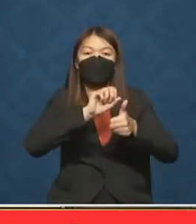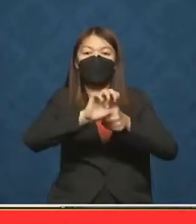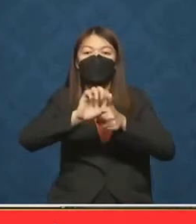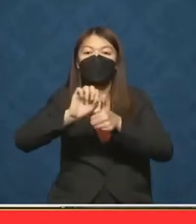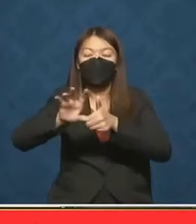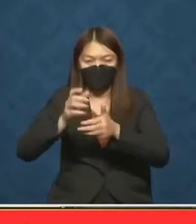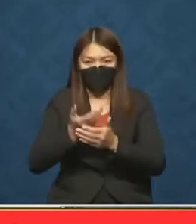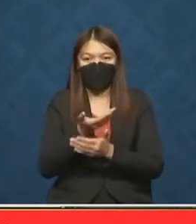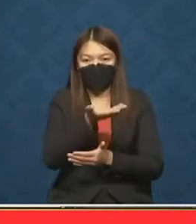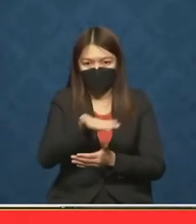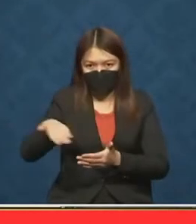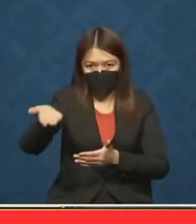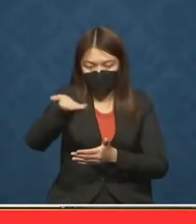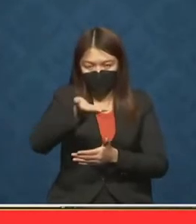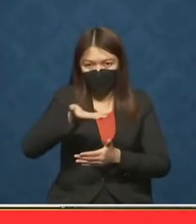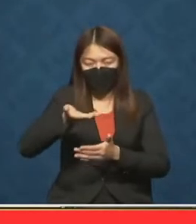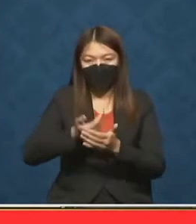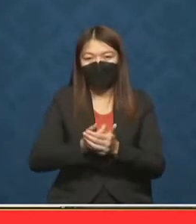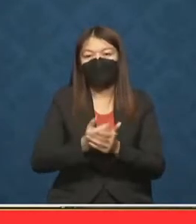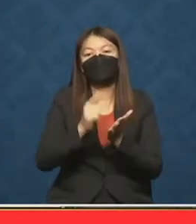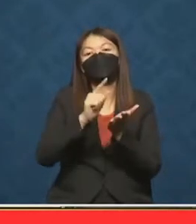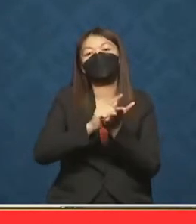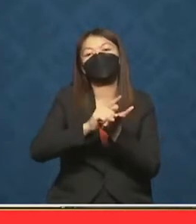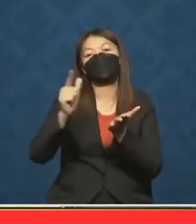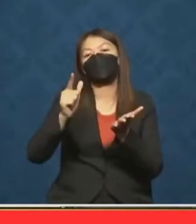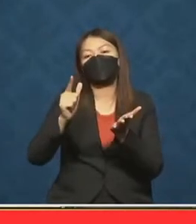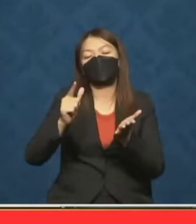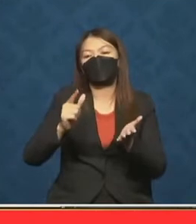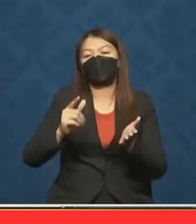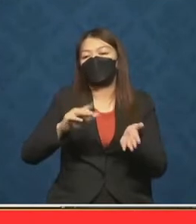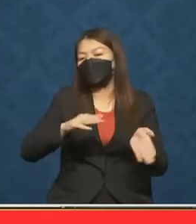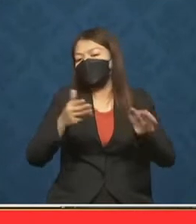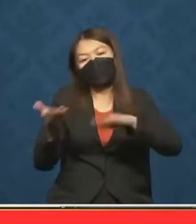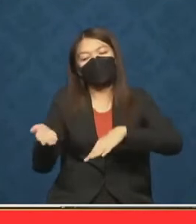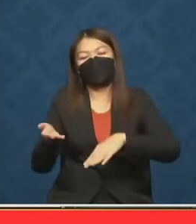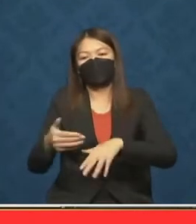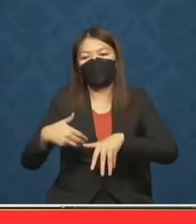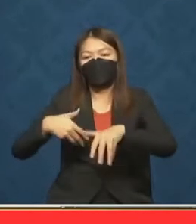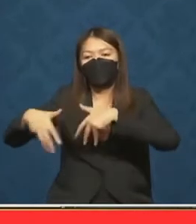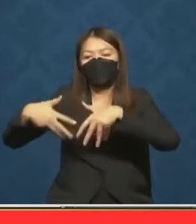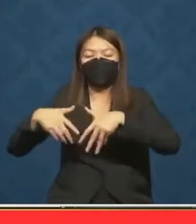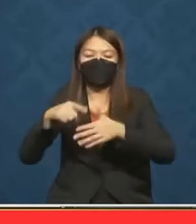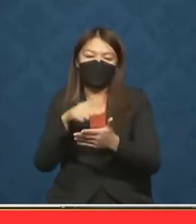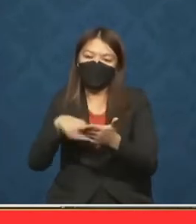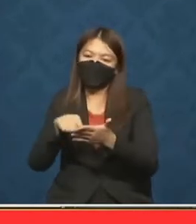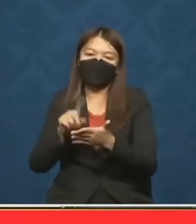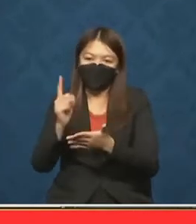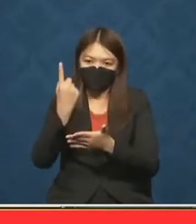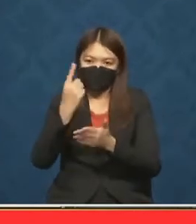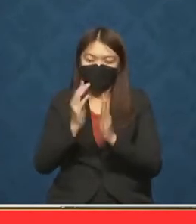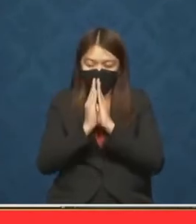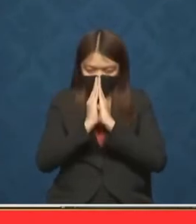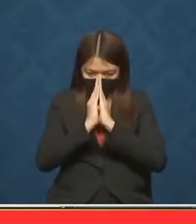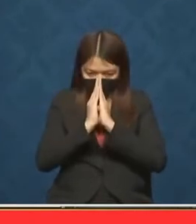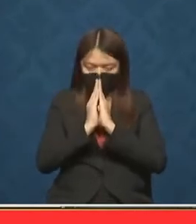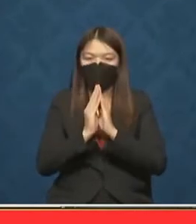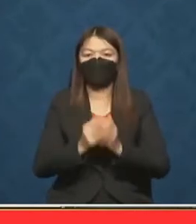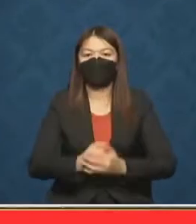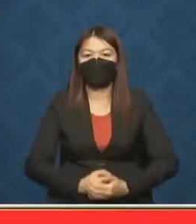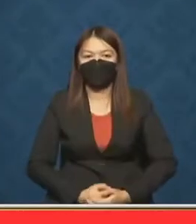้ทลงเอกประยิ habitual โอชา ลาออกหยพ์สภาคืนอำนาจใหแกะพี่น้ประชาชน ขอบคุคทานประทานคร